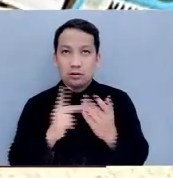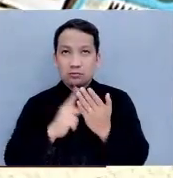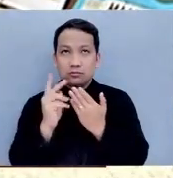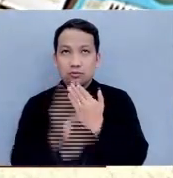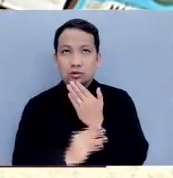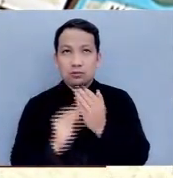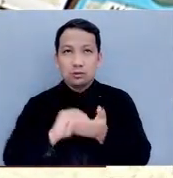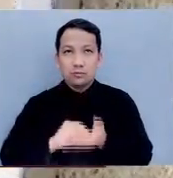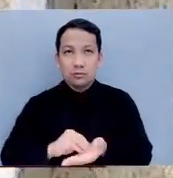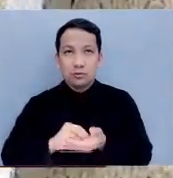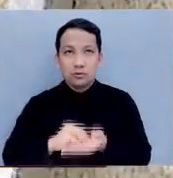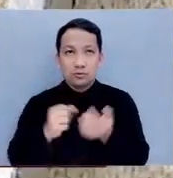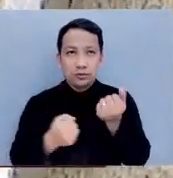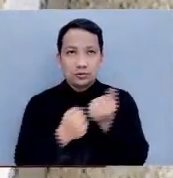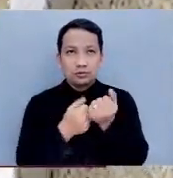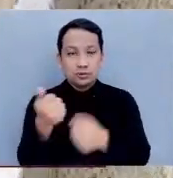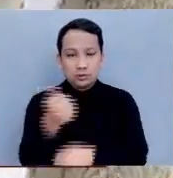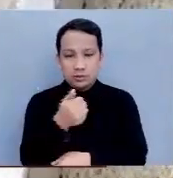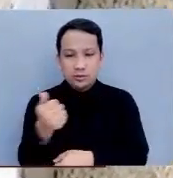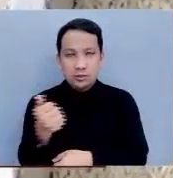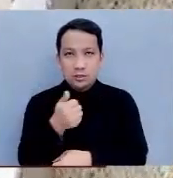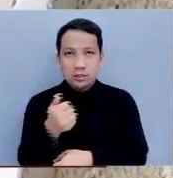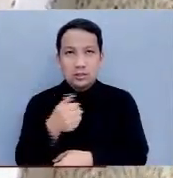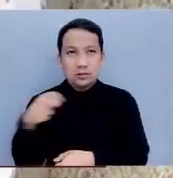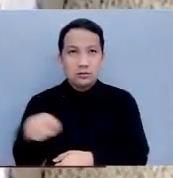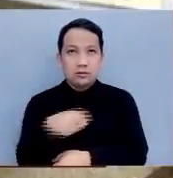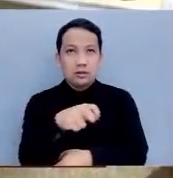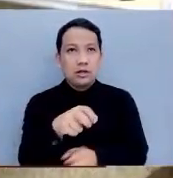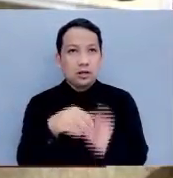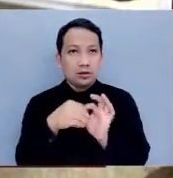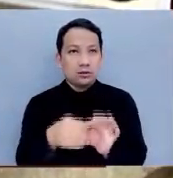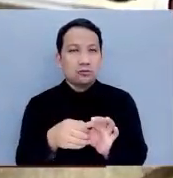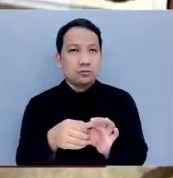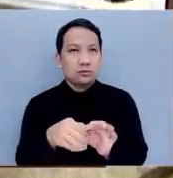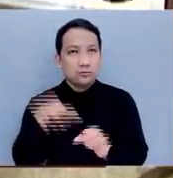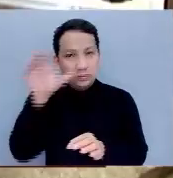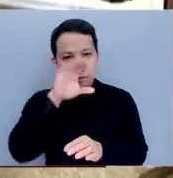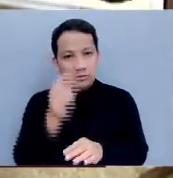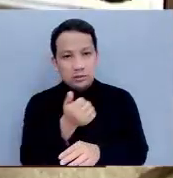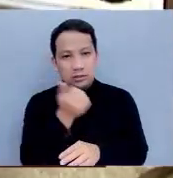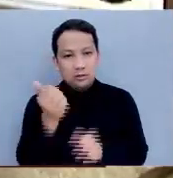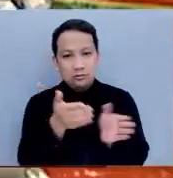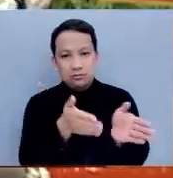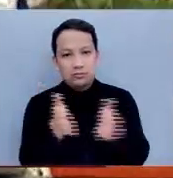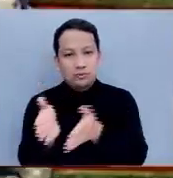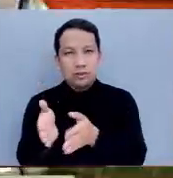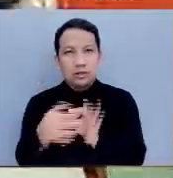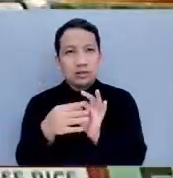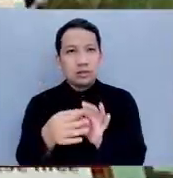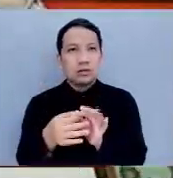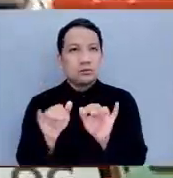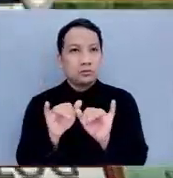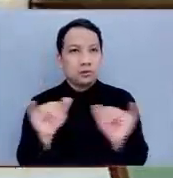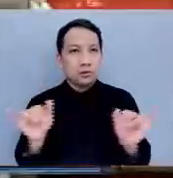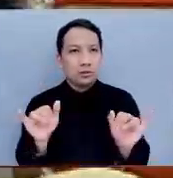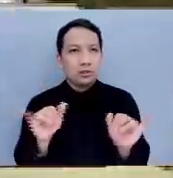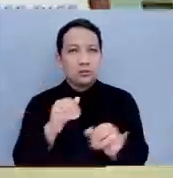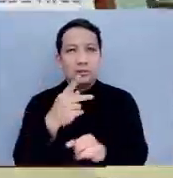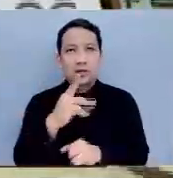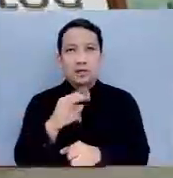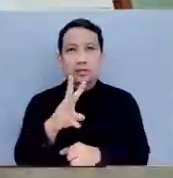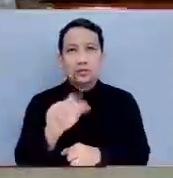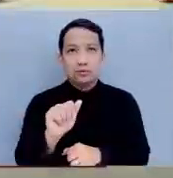pautang, suporta sa transportasyon o pagbiyahe ng bigas at paghanap ng alternative marketing linkages gaya ng mga kadiwa